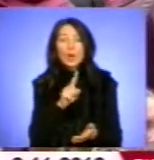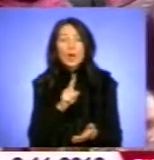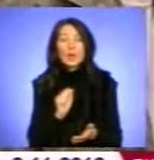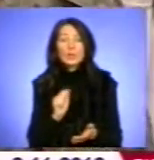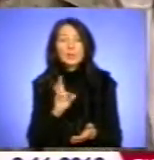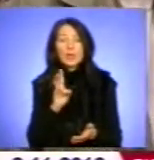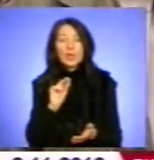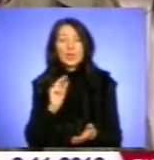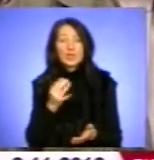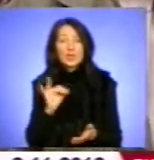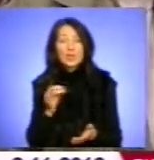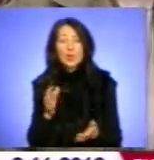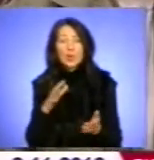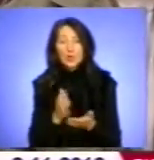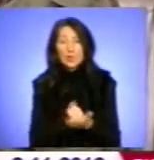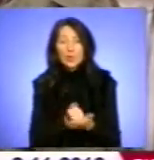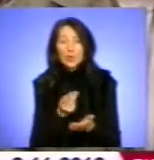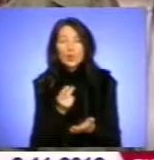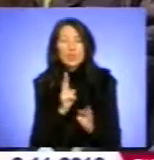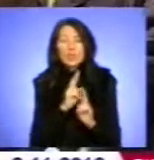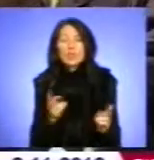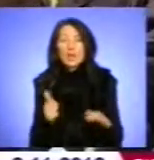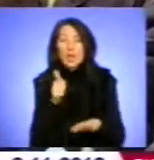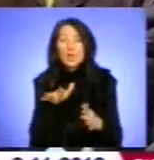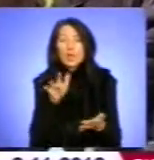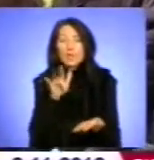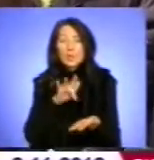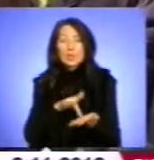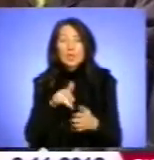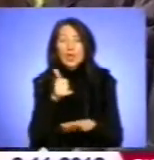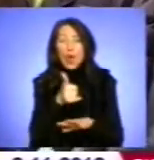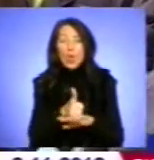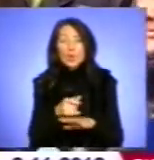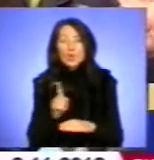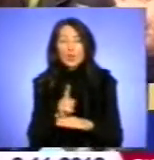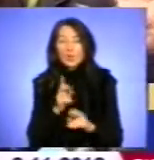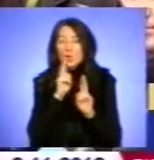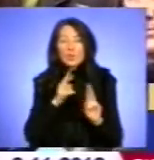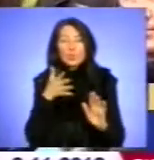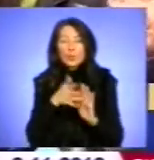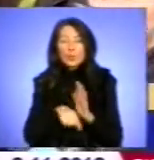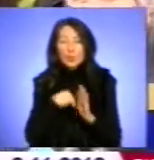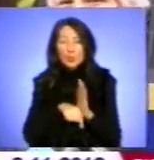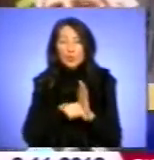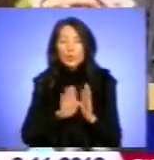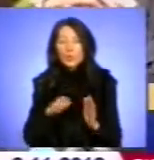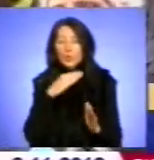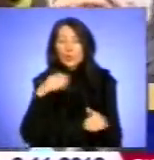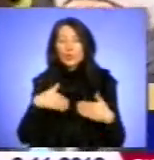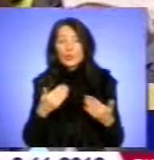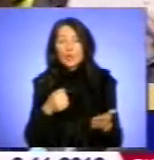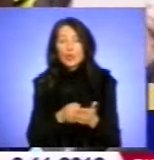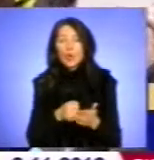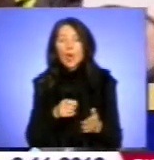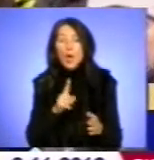не знає і міський голова Тернополя Сергій Надал. Ми не можемо зрозуміти, в чому суть. І були неодноразові звернення до керівництва казначейства і до правоохоронних органів. Я